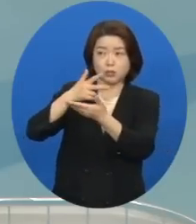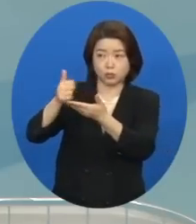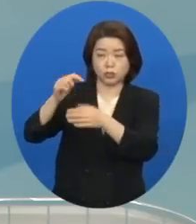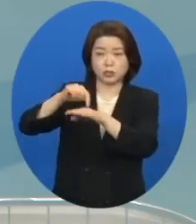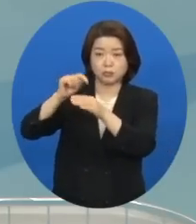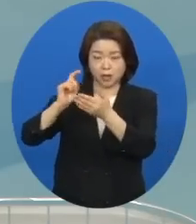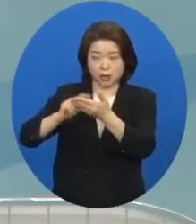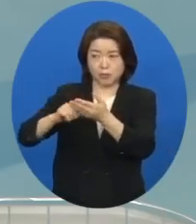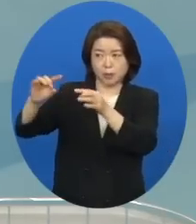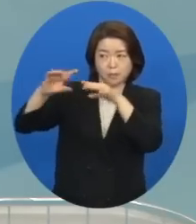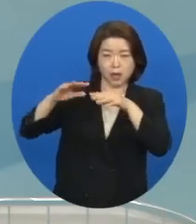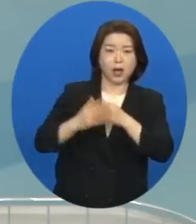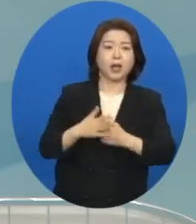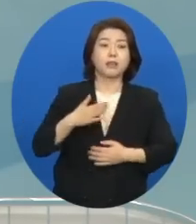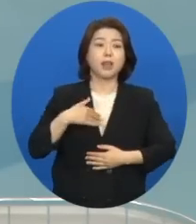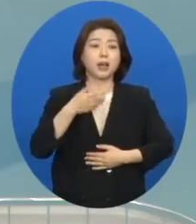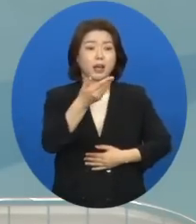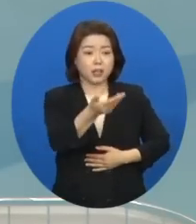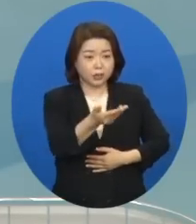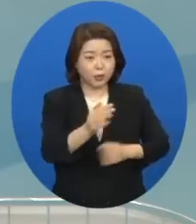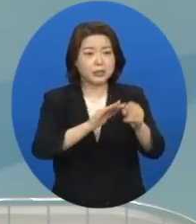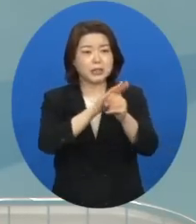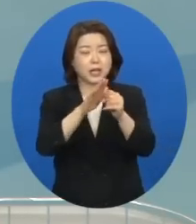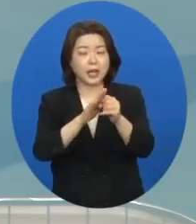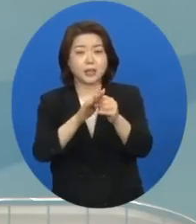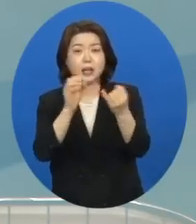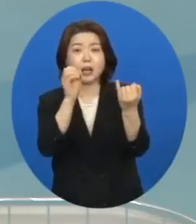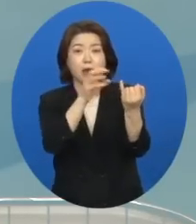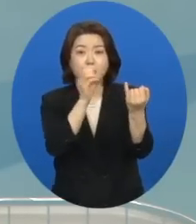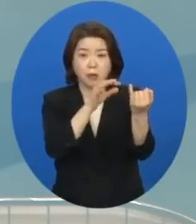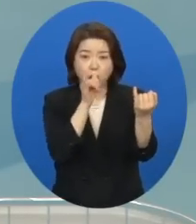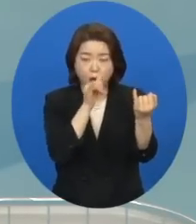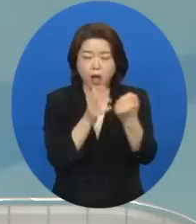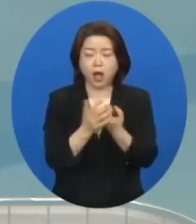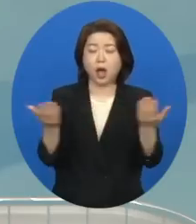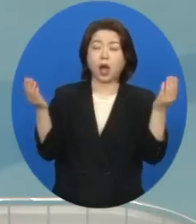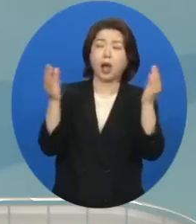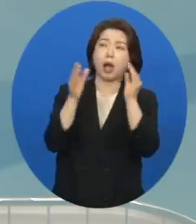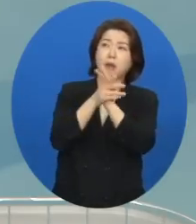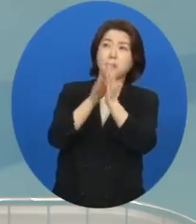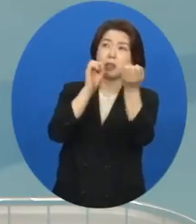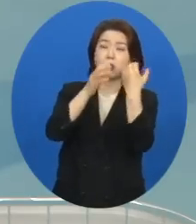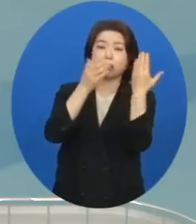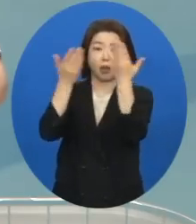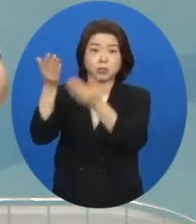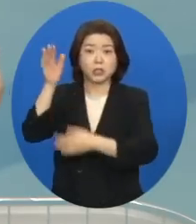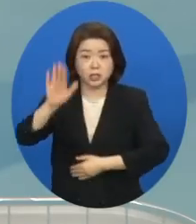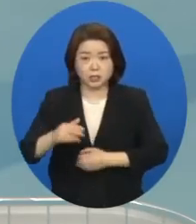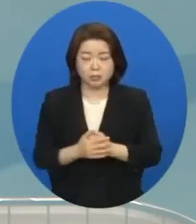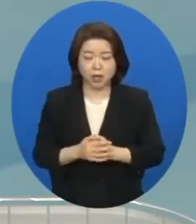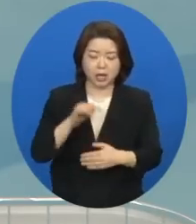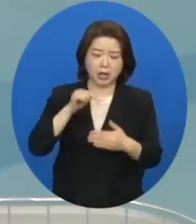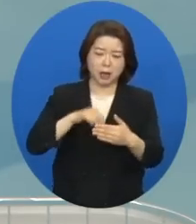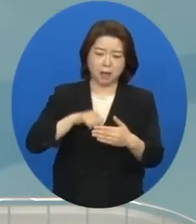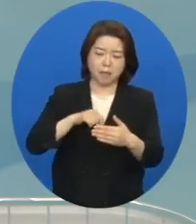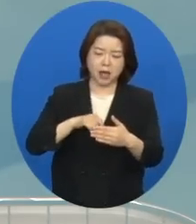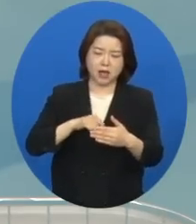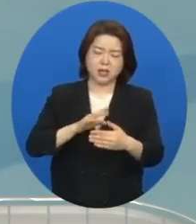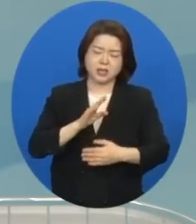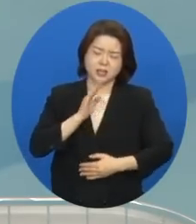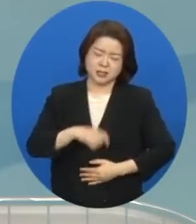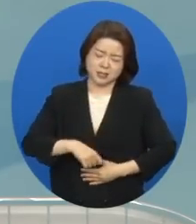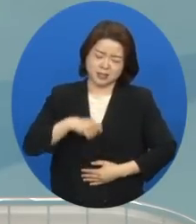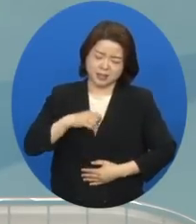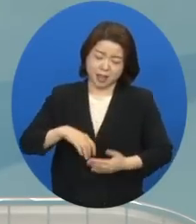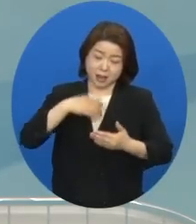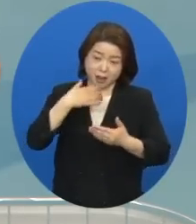너를 사랑한다 그런 말씀을 주시더래요. 아멘. 그렇게 대답은 했지만 마음으로 아멘이 돼서 아멘한